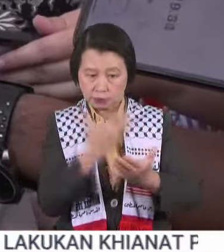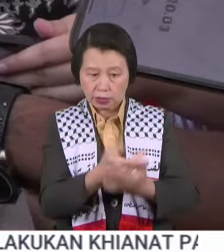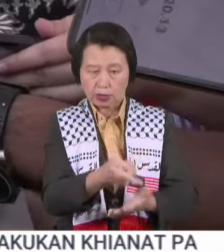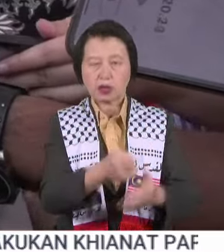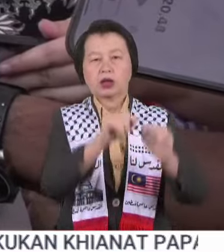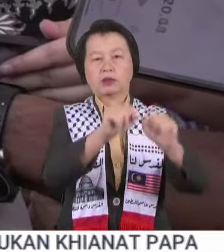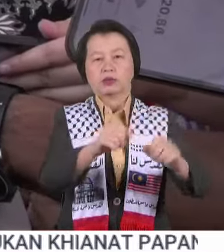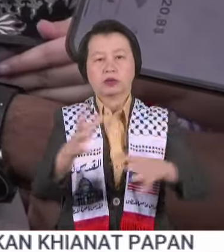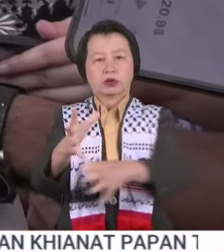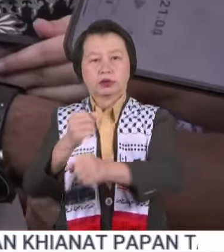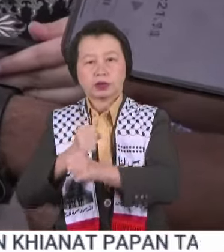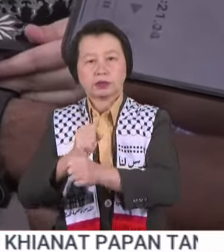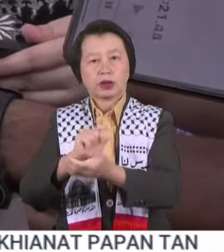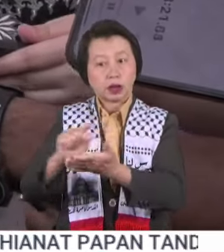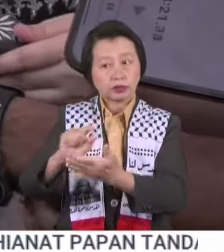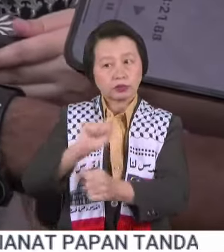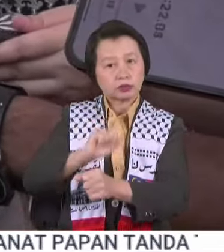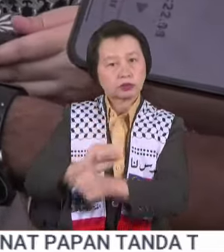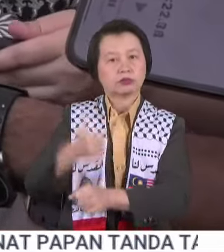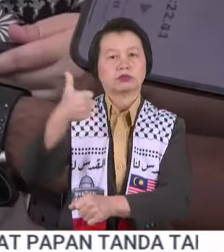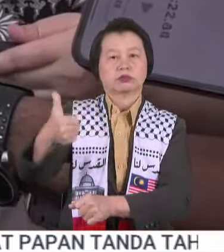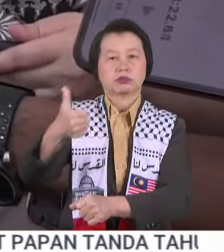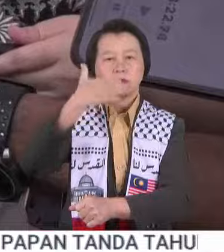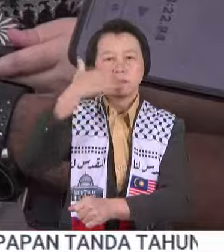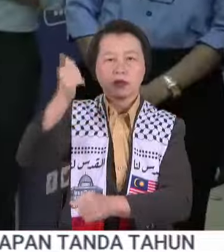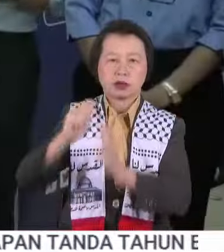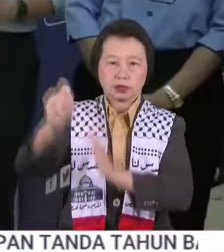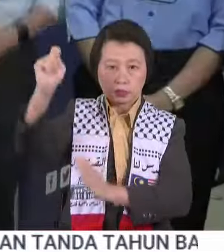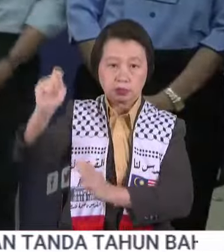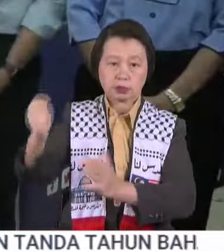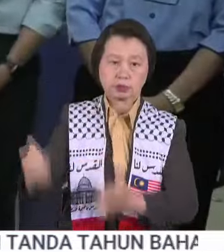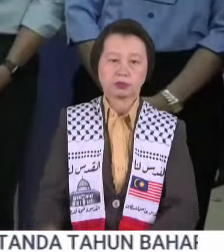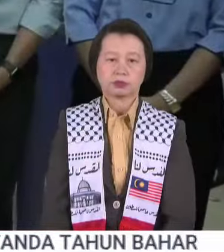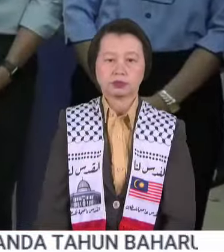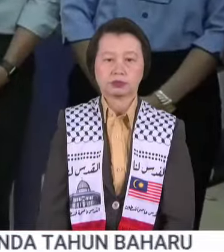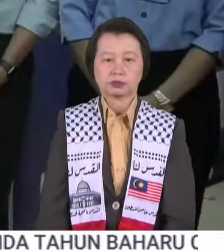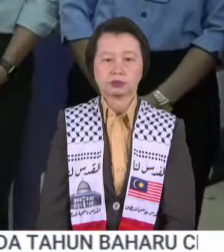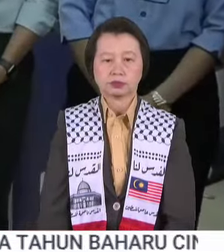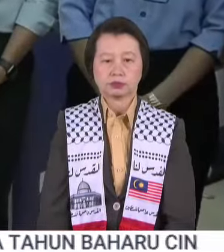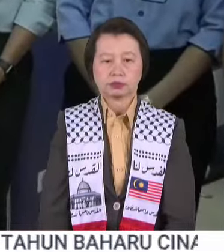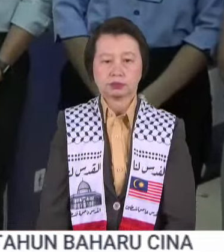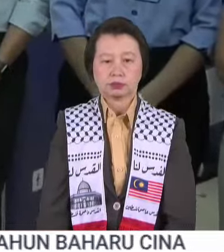mendapat gaji dan upah yang lebih tinggi.